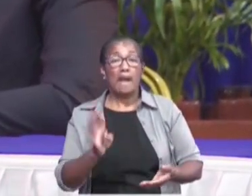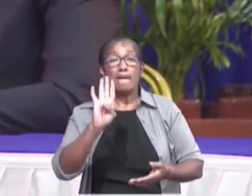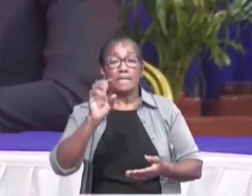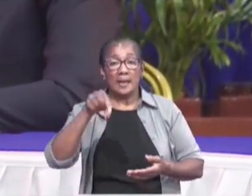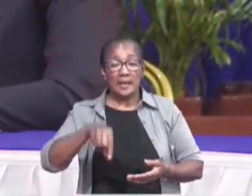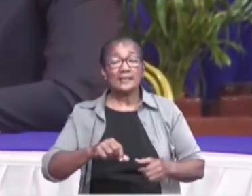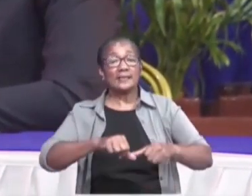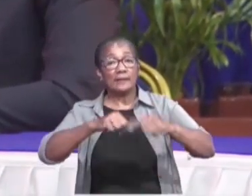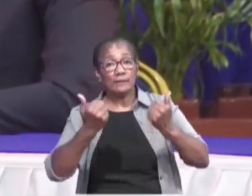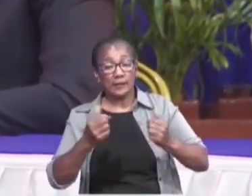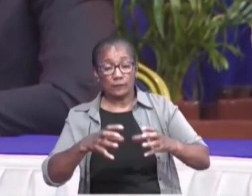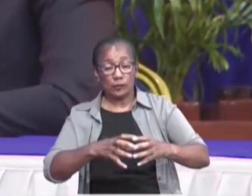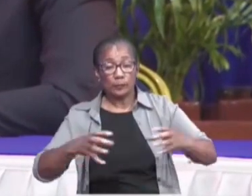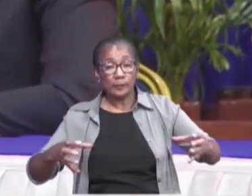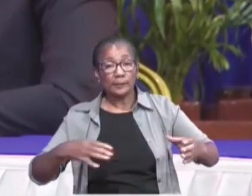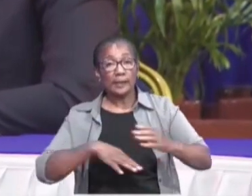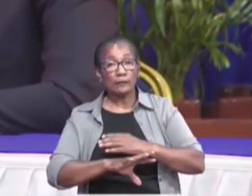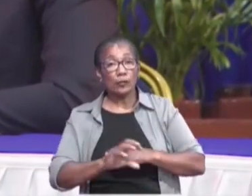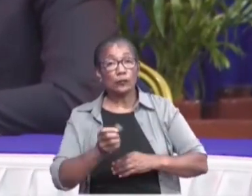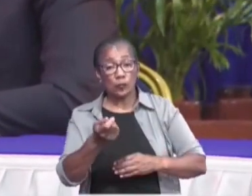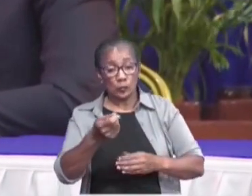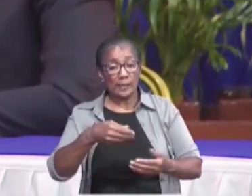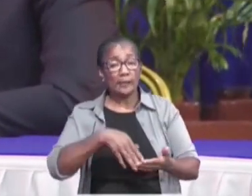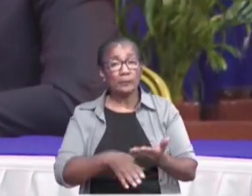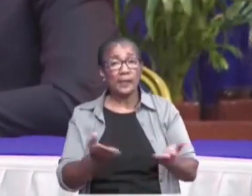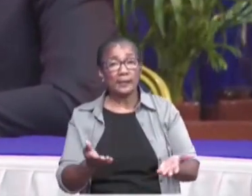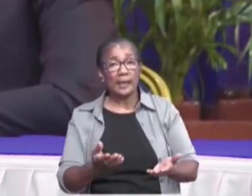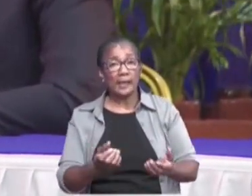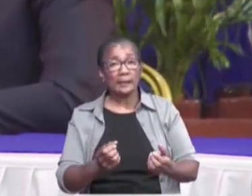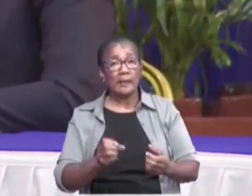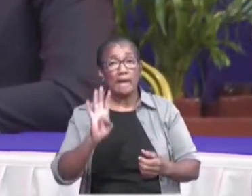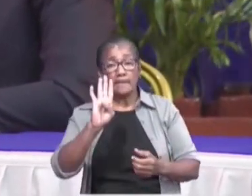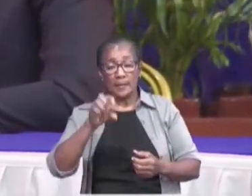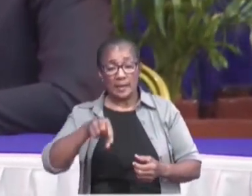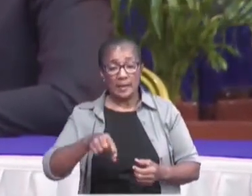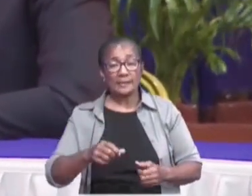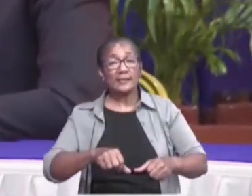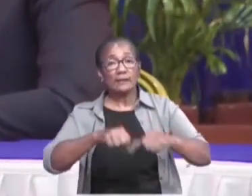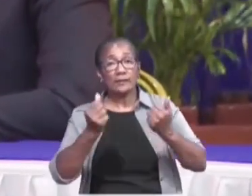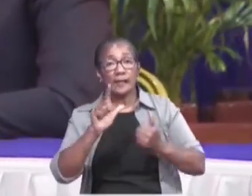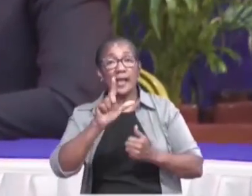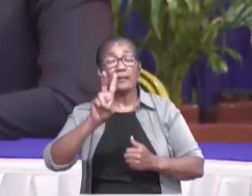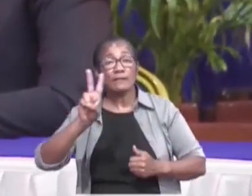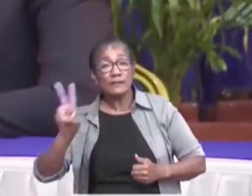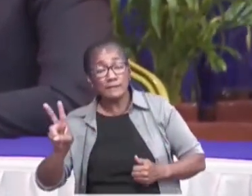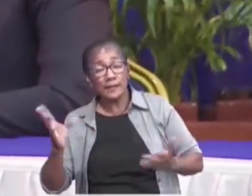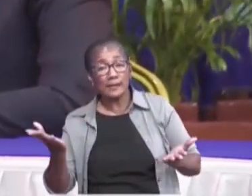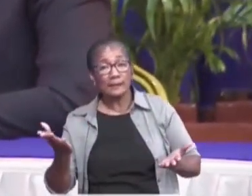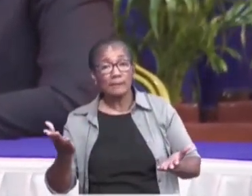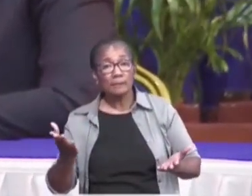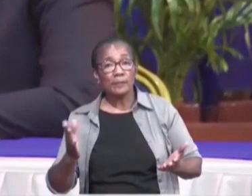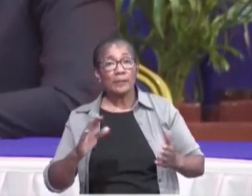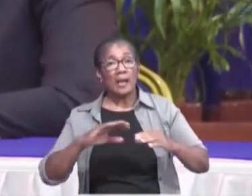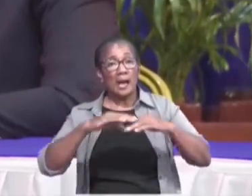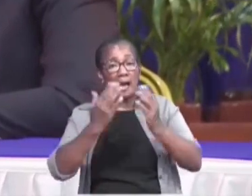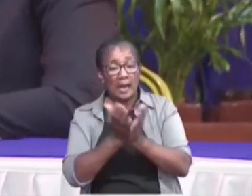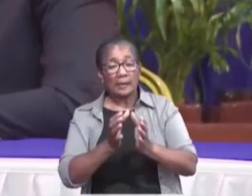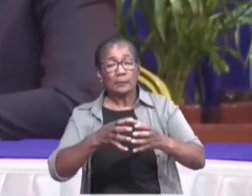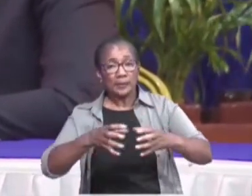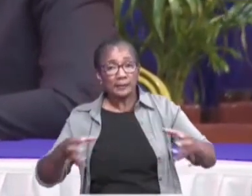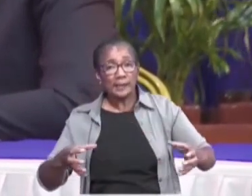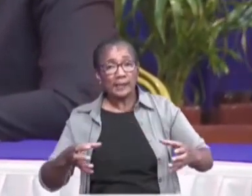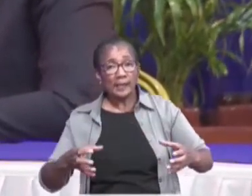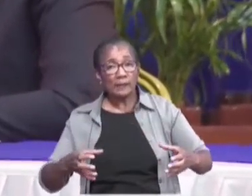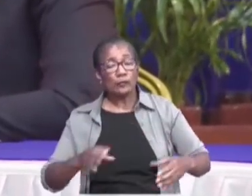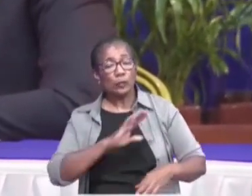Belastingvrij voor bedrijfsleven is ook in het pakket, ja. Belastingsvrij voor LVV-inputs en dat soort bedrijven